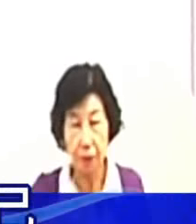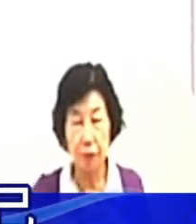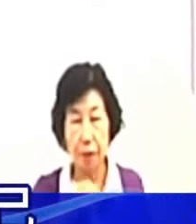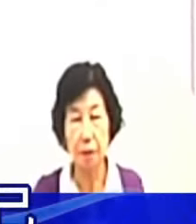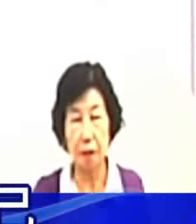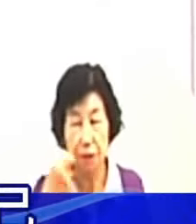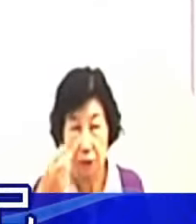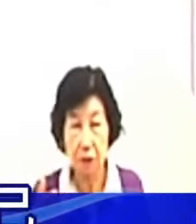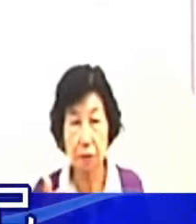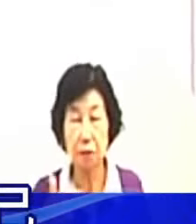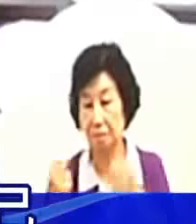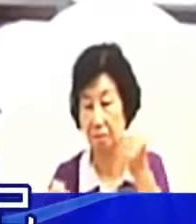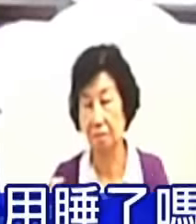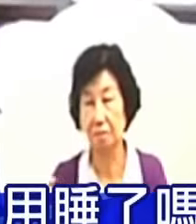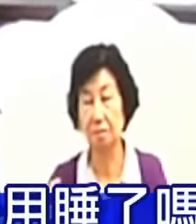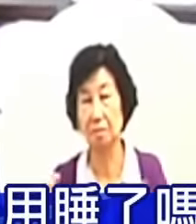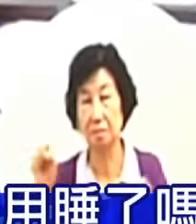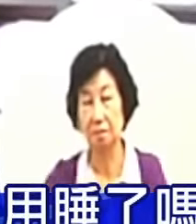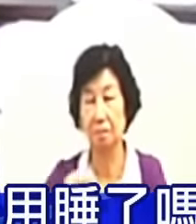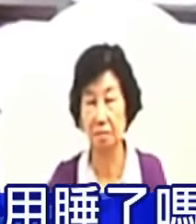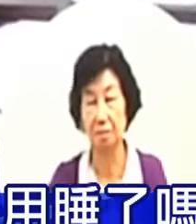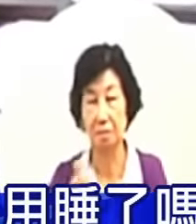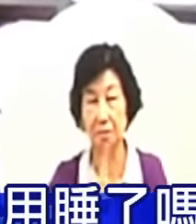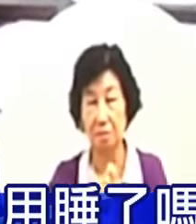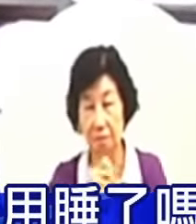吗？劳工局自己要不要罚自己啊？